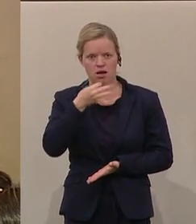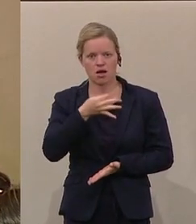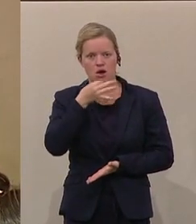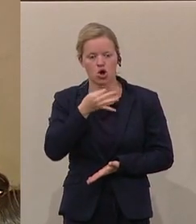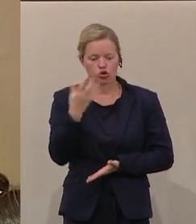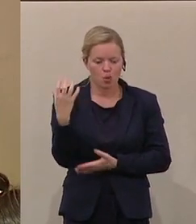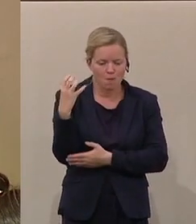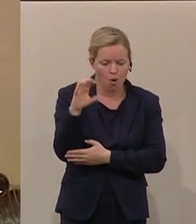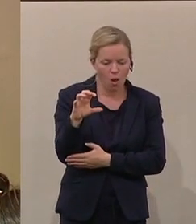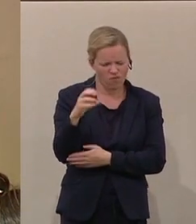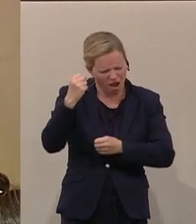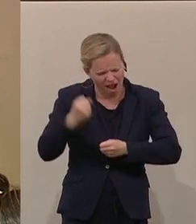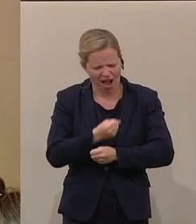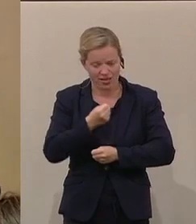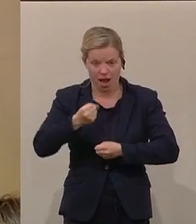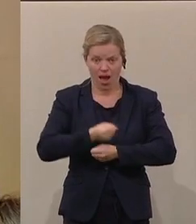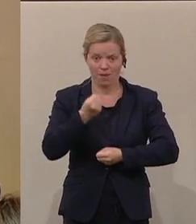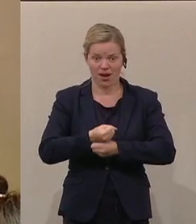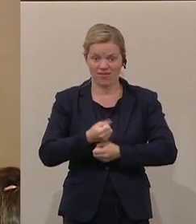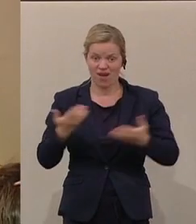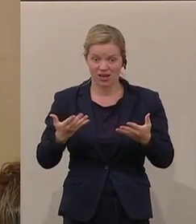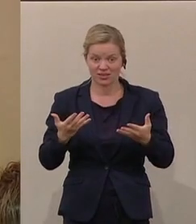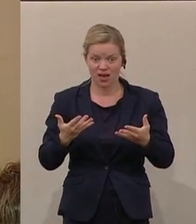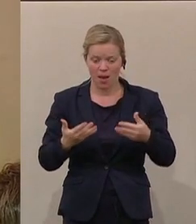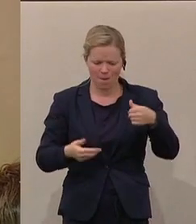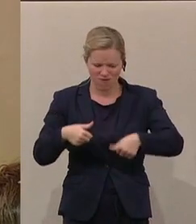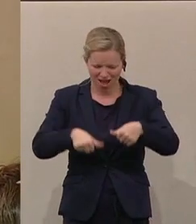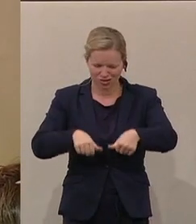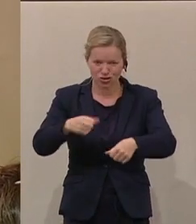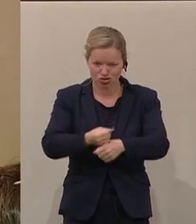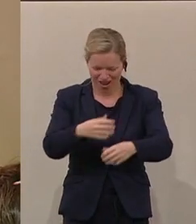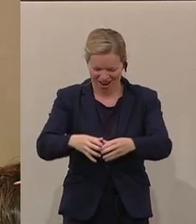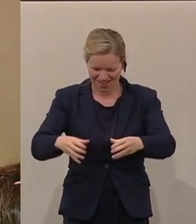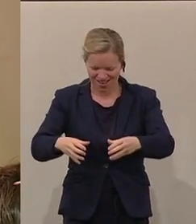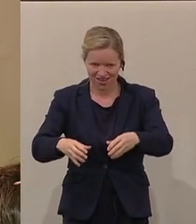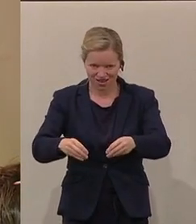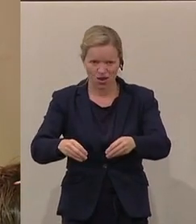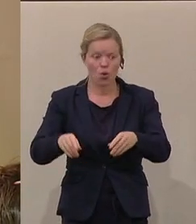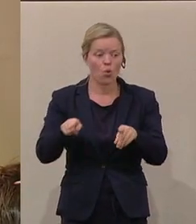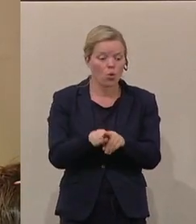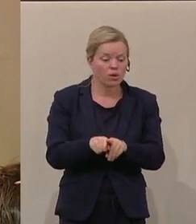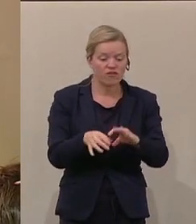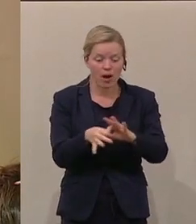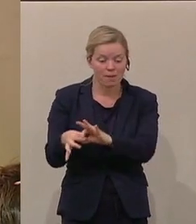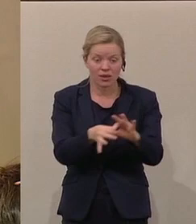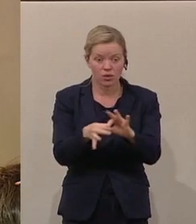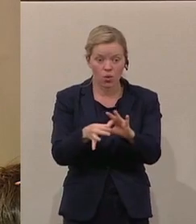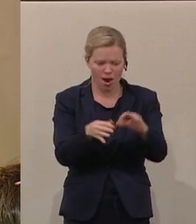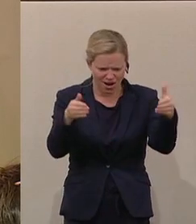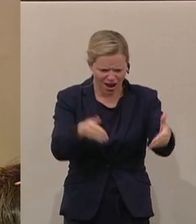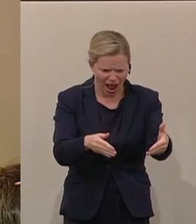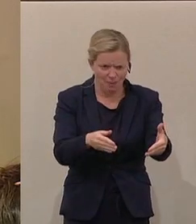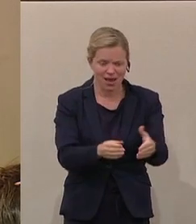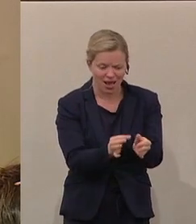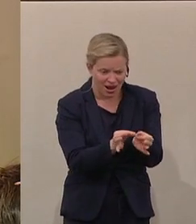die Pflastersteine, dann sage ich dir, Pflastersteine in Verbindung noch dazu mit der Grablaterne, mit dem Grablicht, die sind für mich ganz